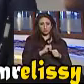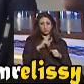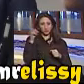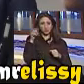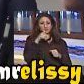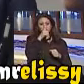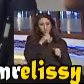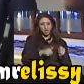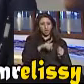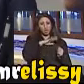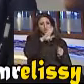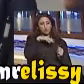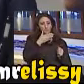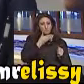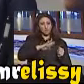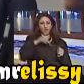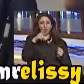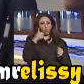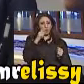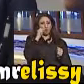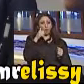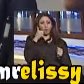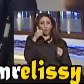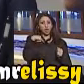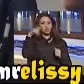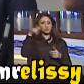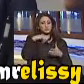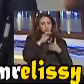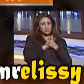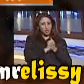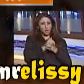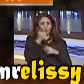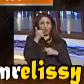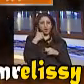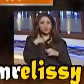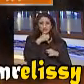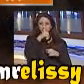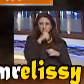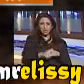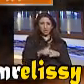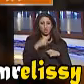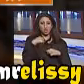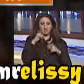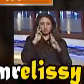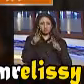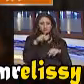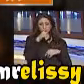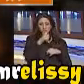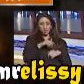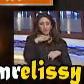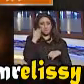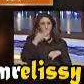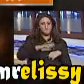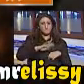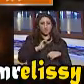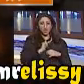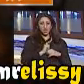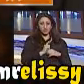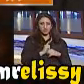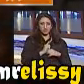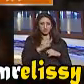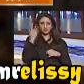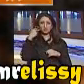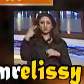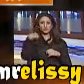إنسان عزيز جدا على قلوبنا وعلى قلبي وصديق عزيز. فعلا أنا حزين أنا موجود النهاردة في المحطة وعطية مش موجود, هو